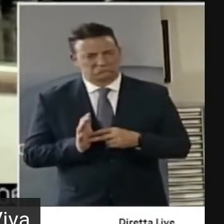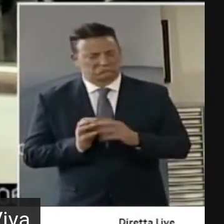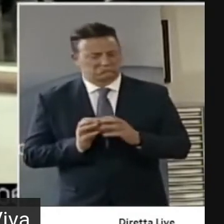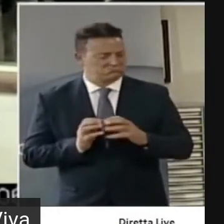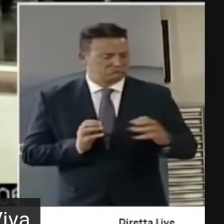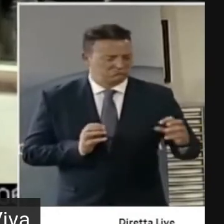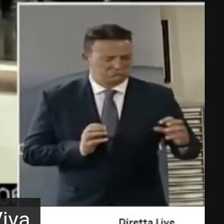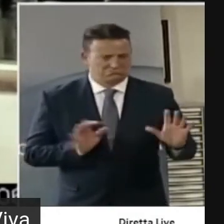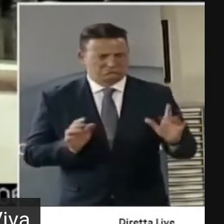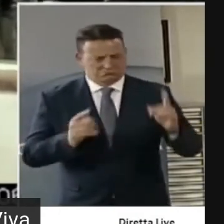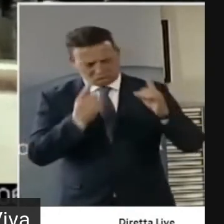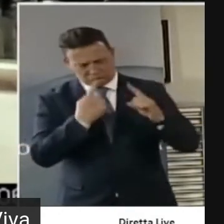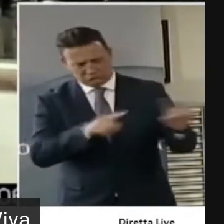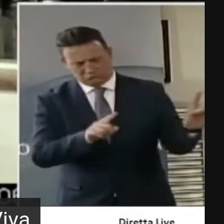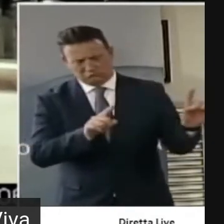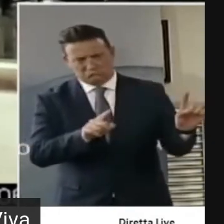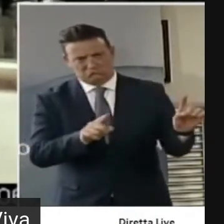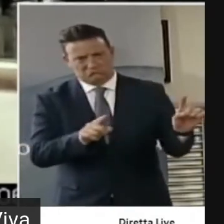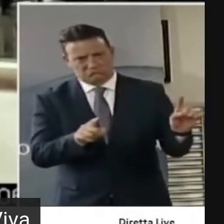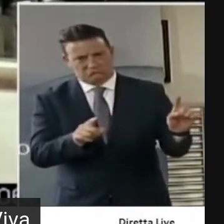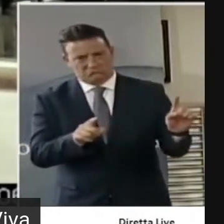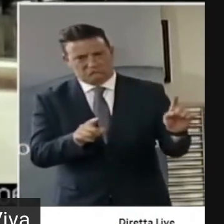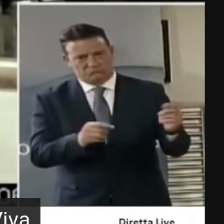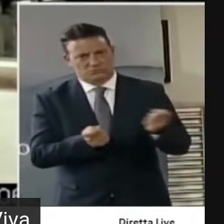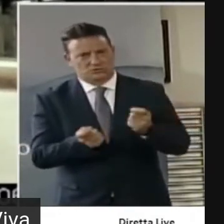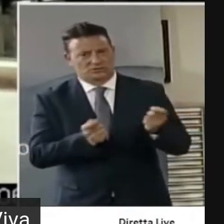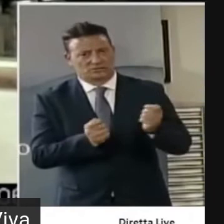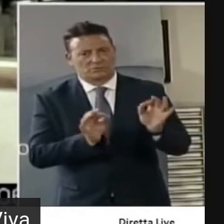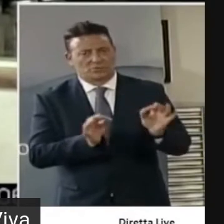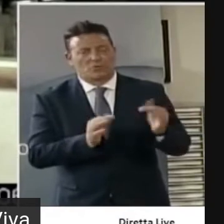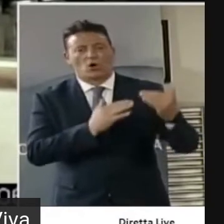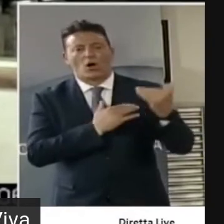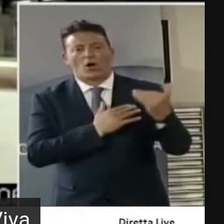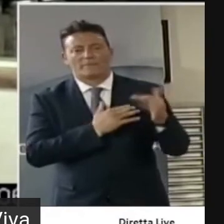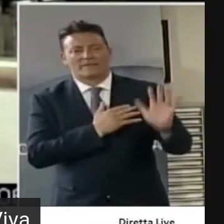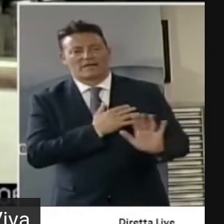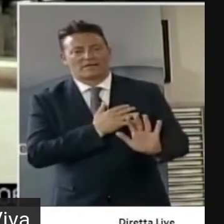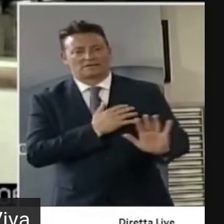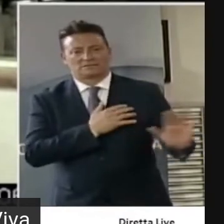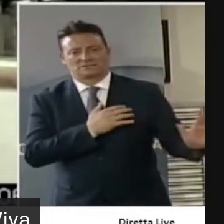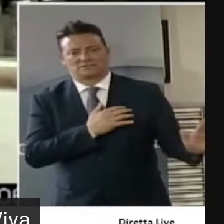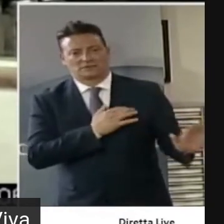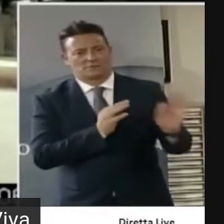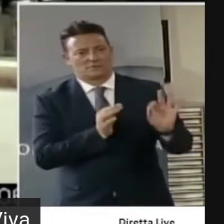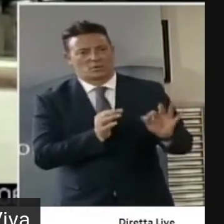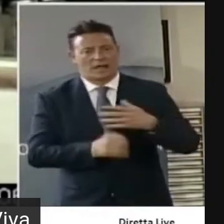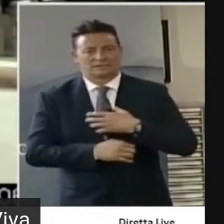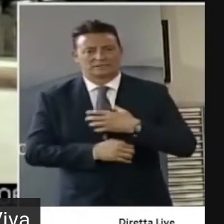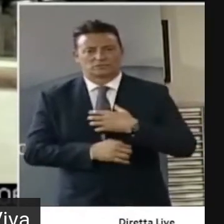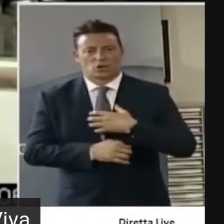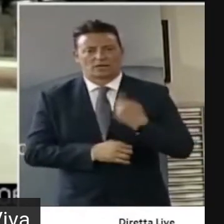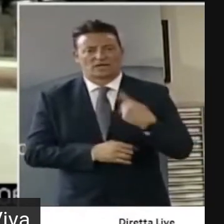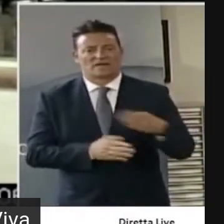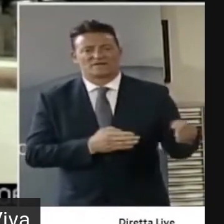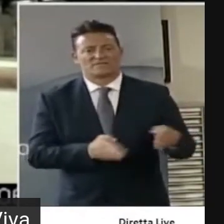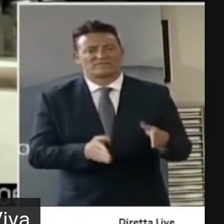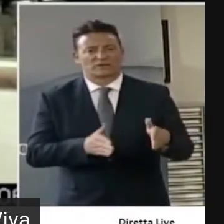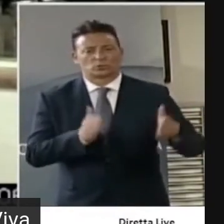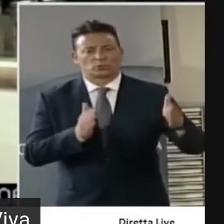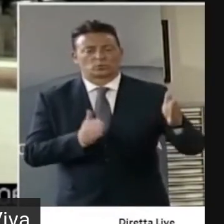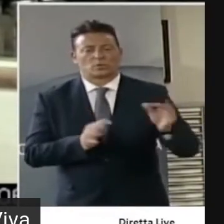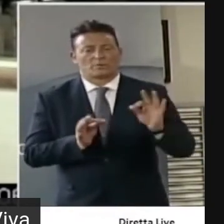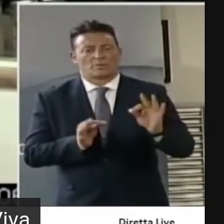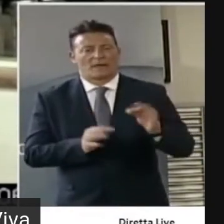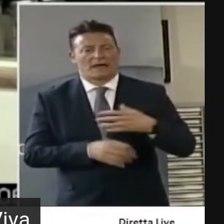in carico e in capo alle competenze dell'assessorato alle infrastrutture, in